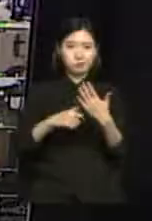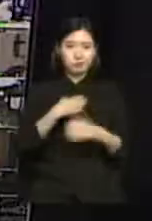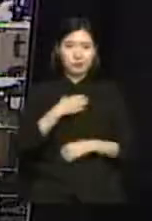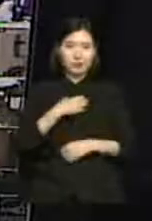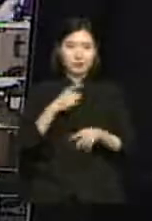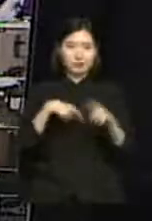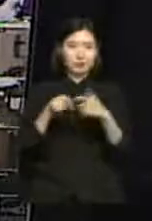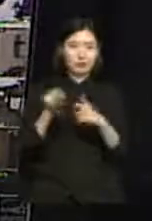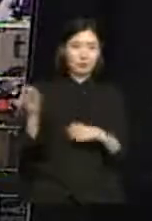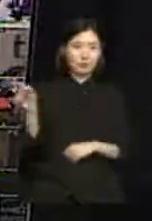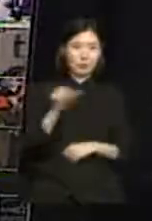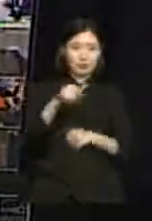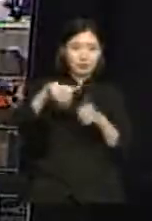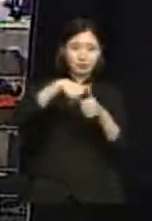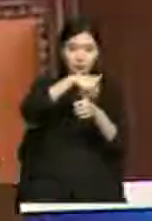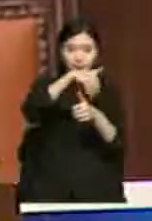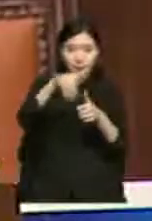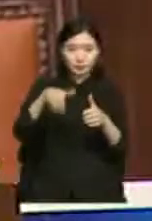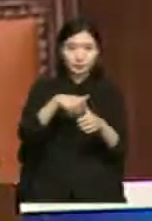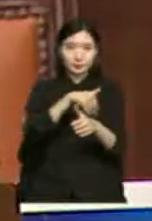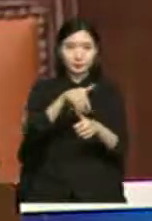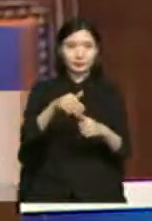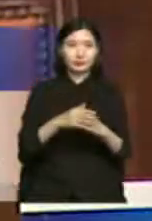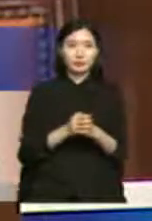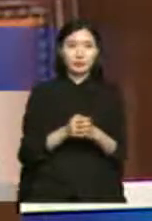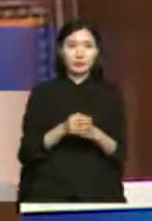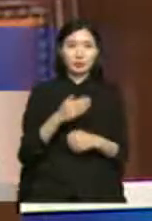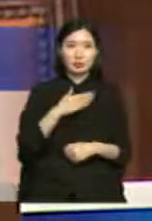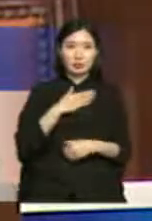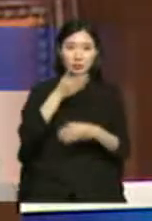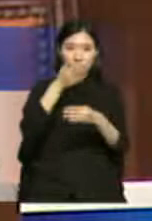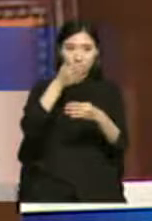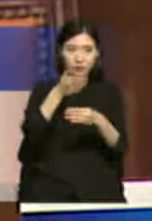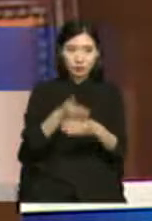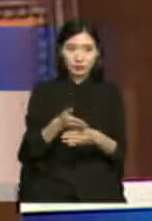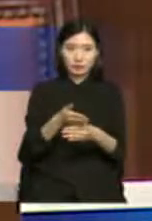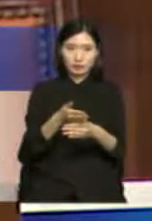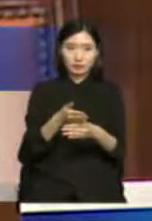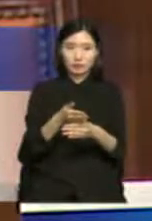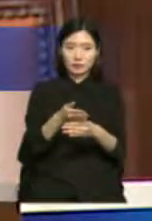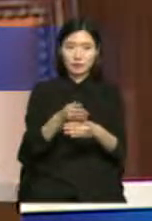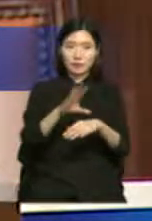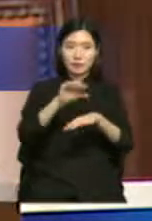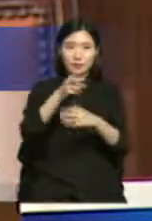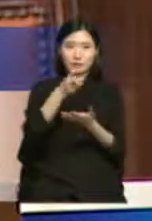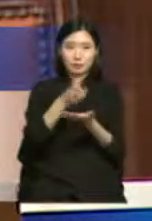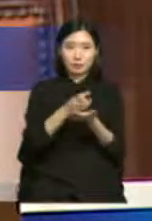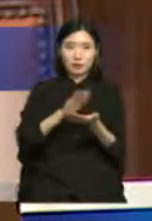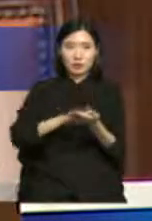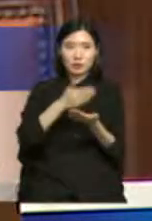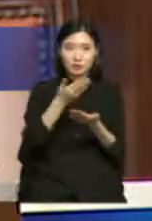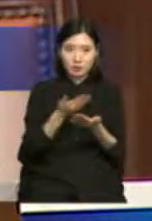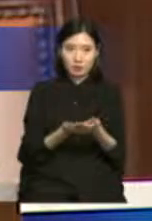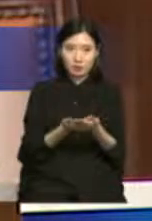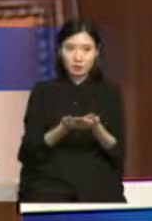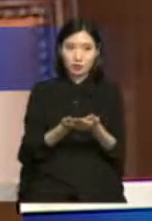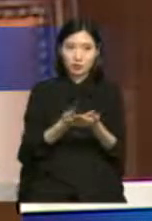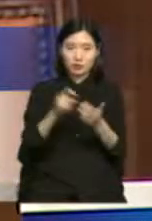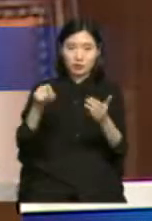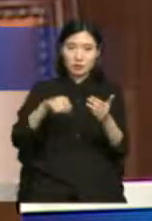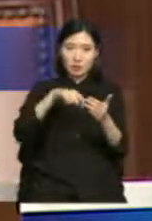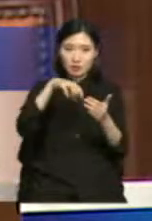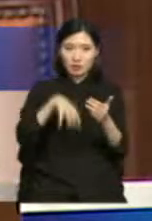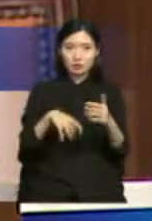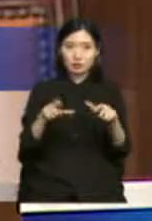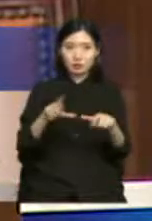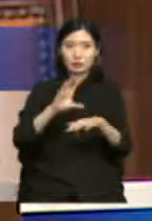더욱 가속화되는 분위기입니다. 제가 뭐 주도하고 있는 방송법 정도 개정한 노력도 그 안에서도 과연